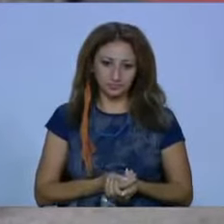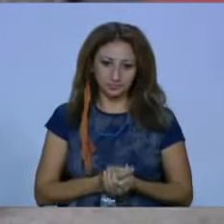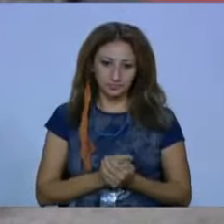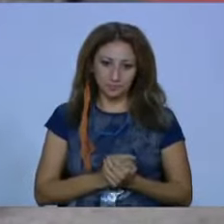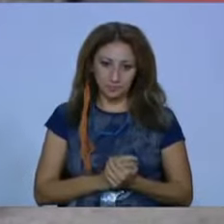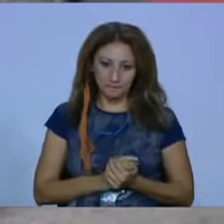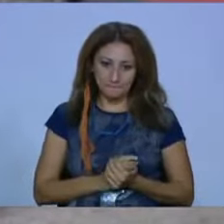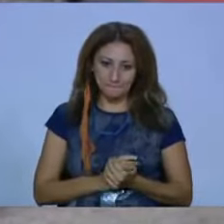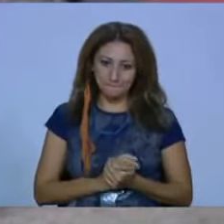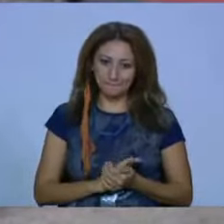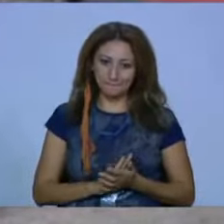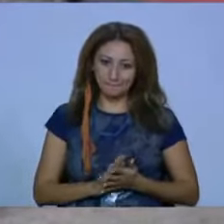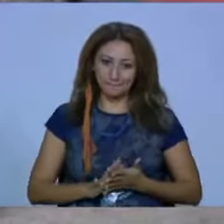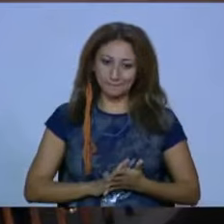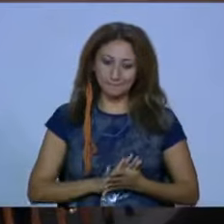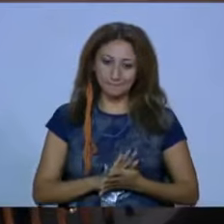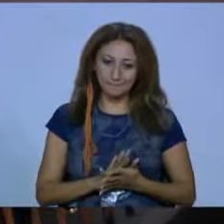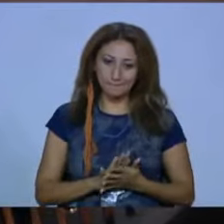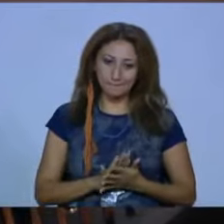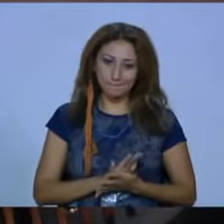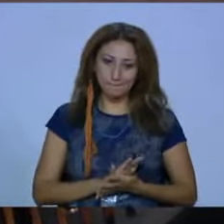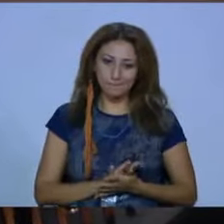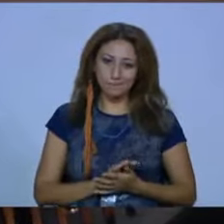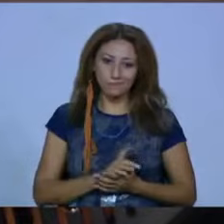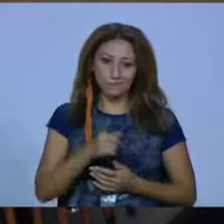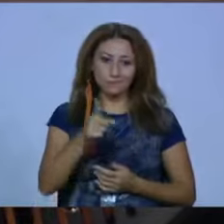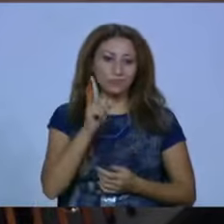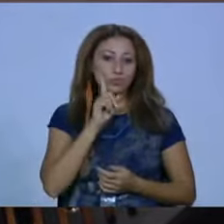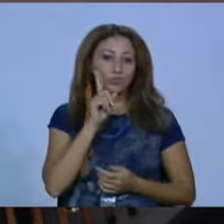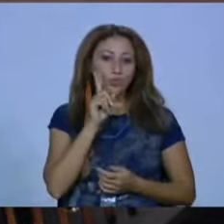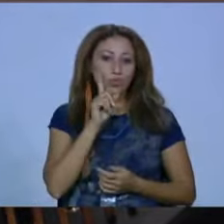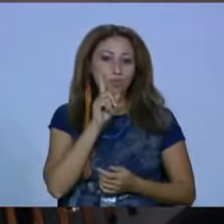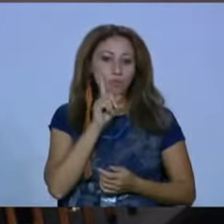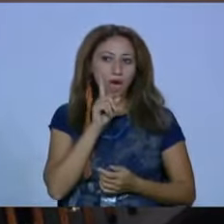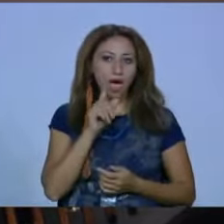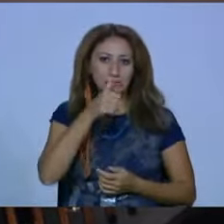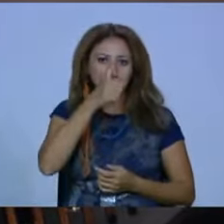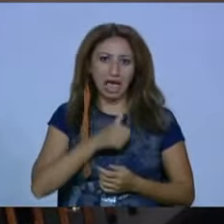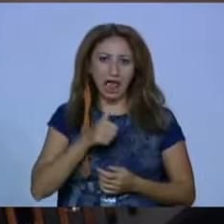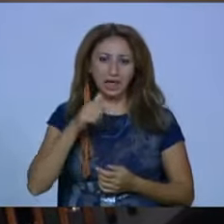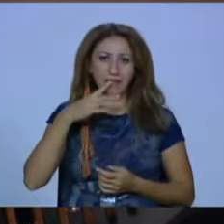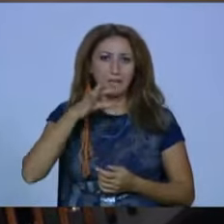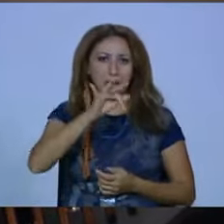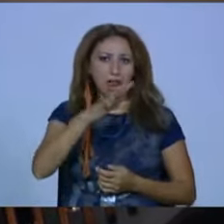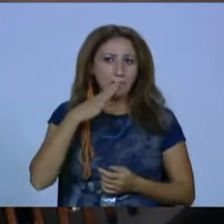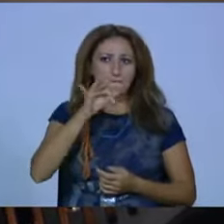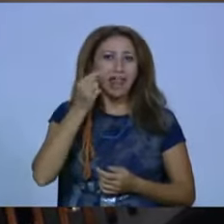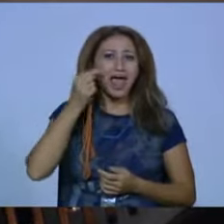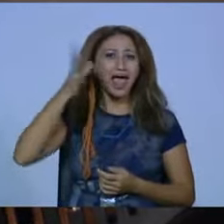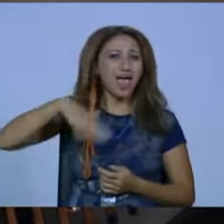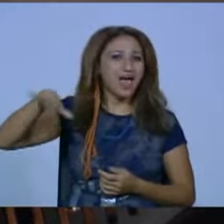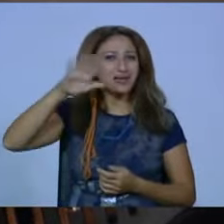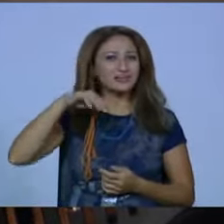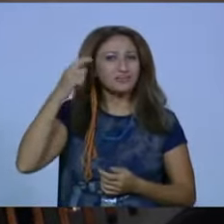ما بتتغيرش. لدرجه يا دكتور يعني ان امها برضه زي ما تقول يعني اتأثرت بكلام الناس، انا قلت لها الصبر، لان دي